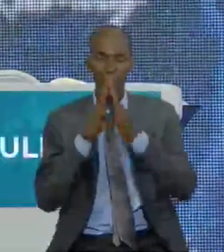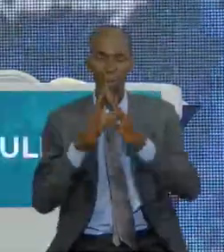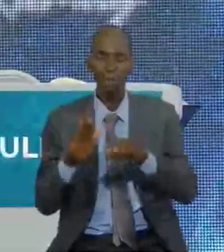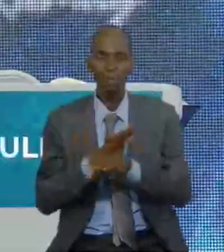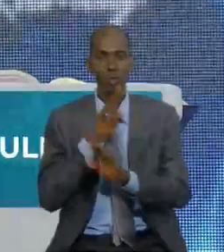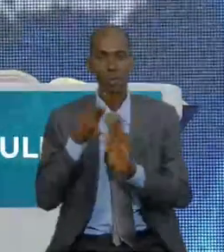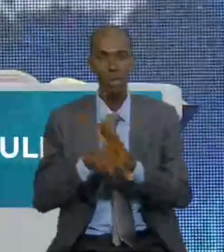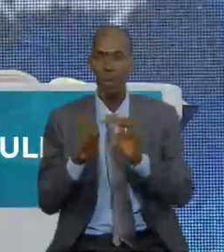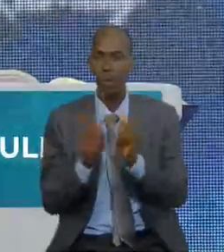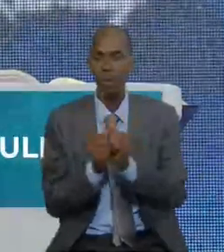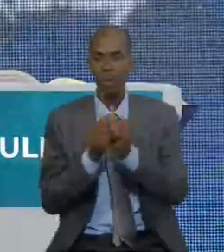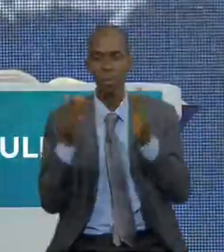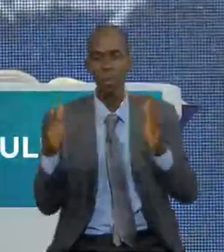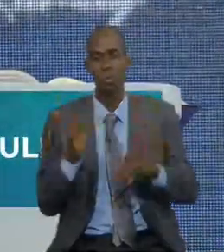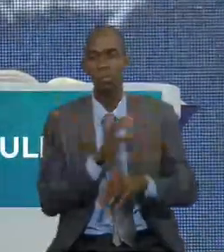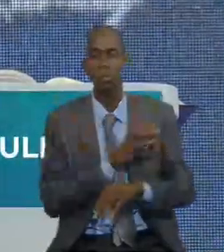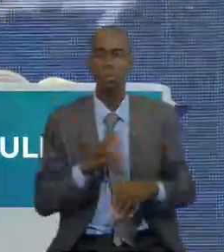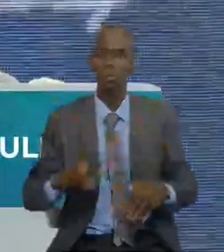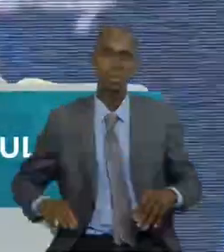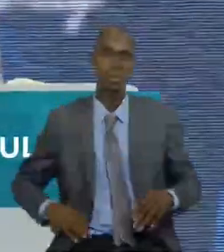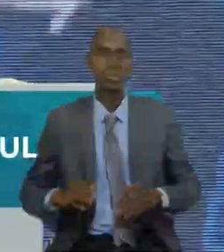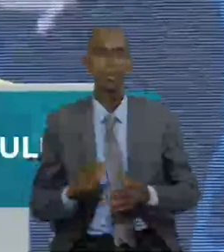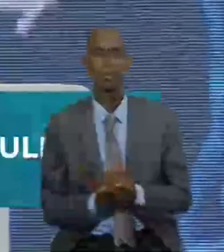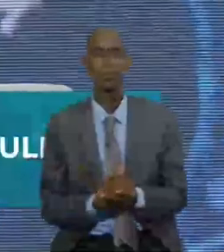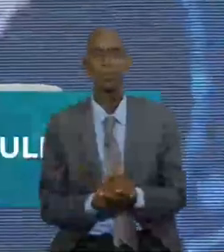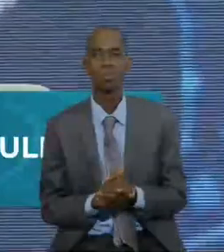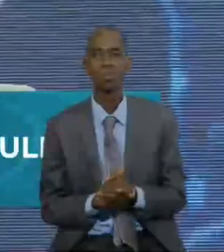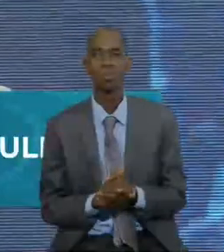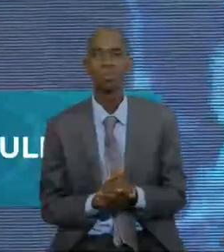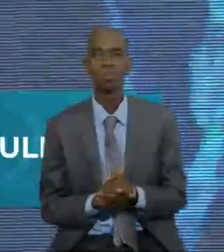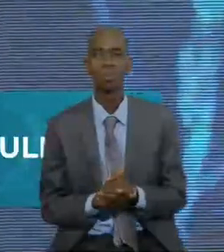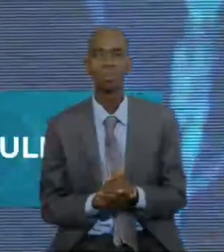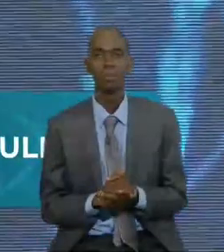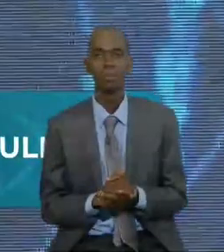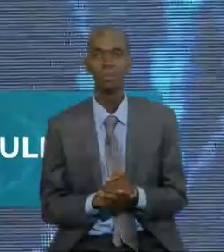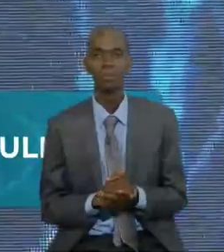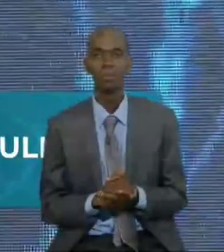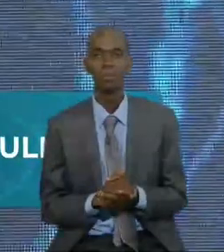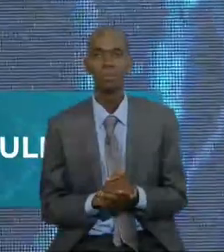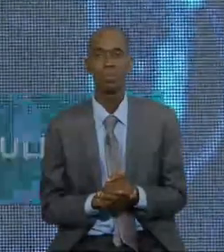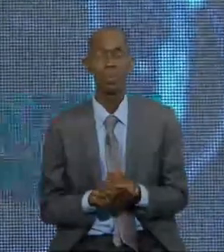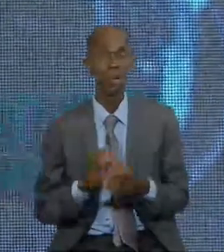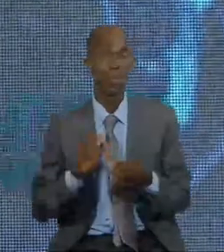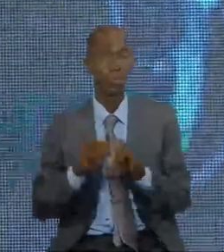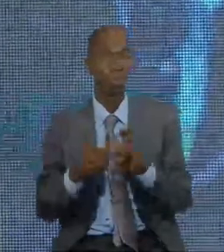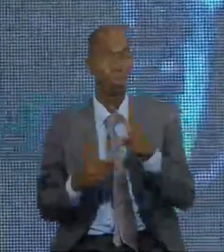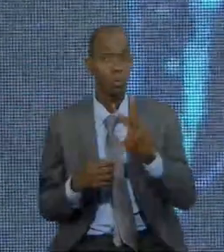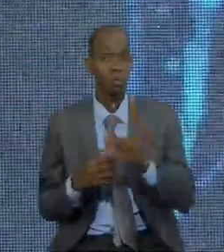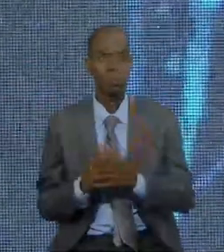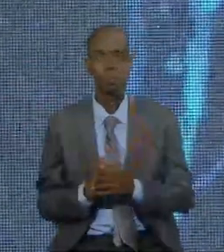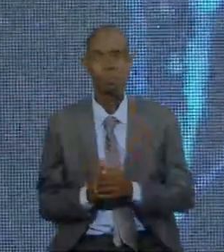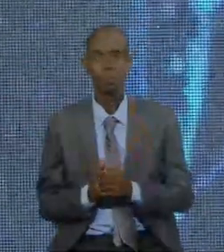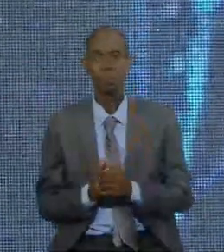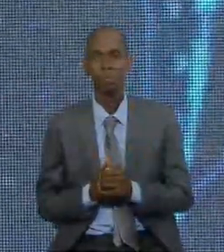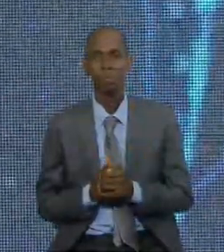premièrement l'alination de la paix et de la vie paisible sont Dieu deuxièmement